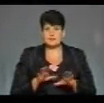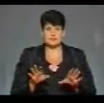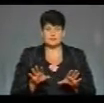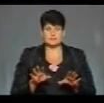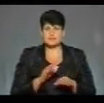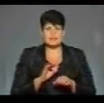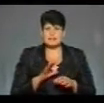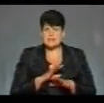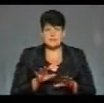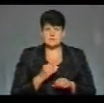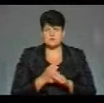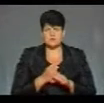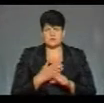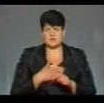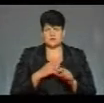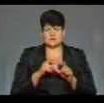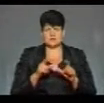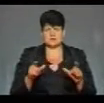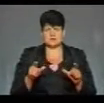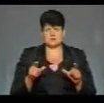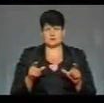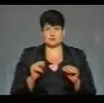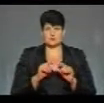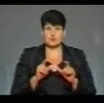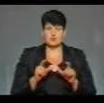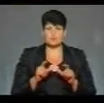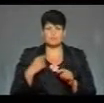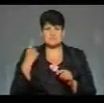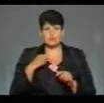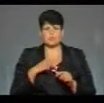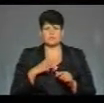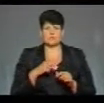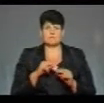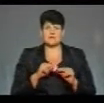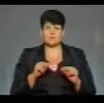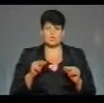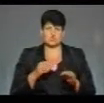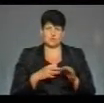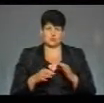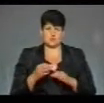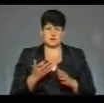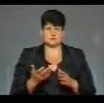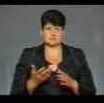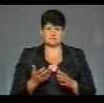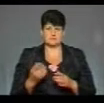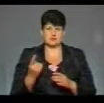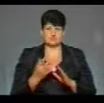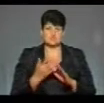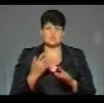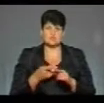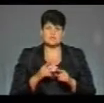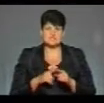не працювали у наших закладах загальносередньої освіти чи у психолого-педагогічних консультаціях. В першу чергу